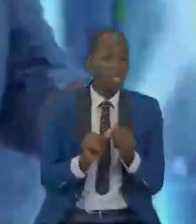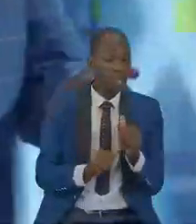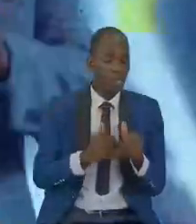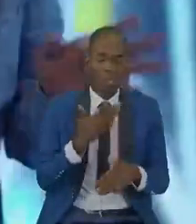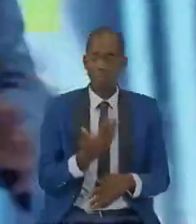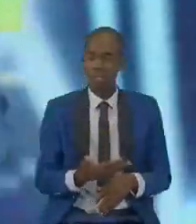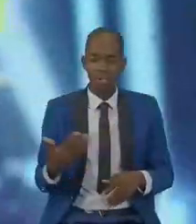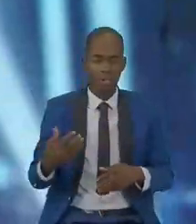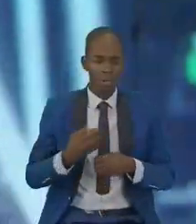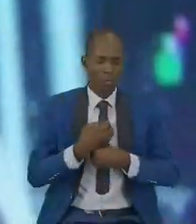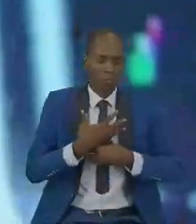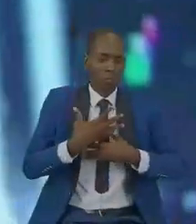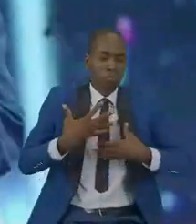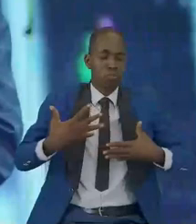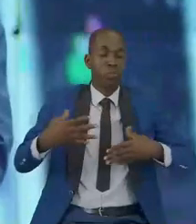je prie